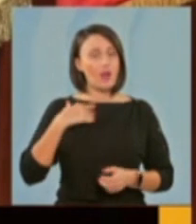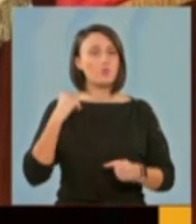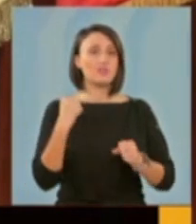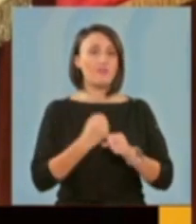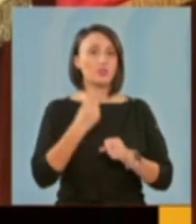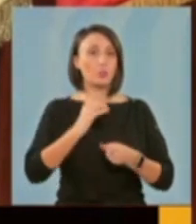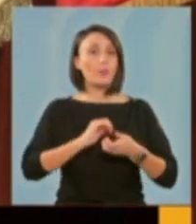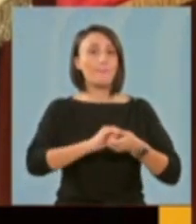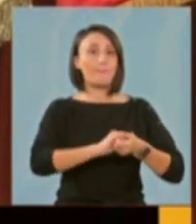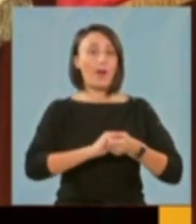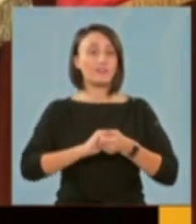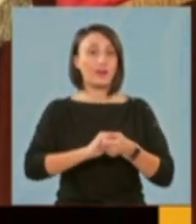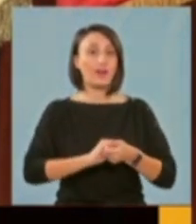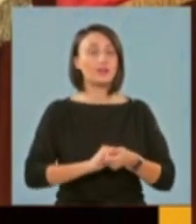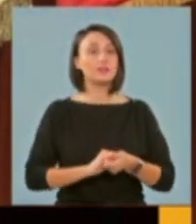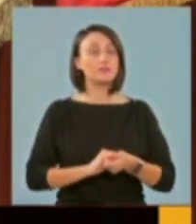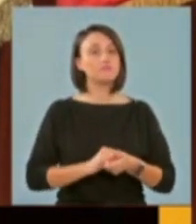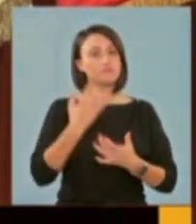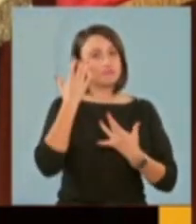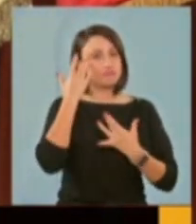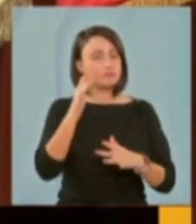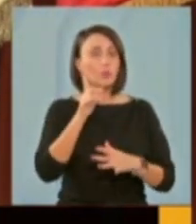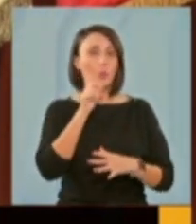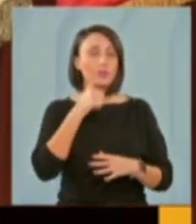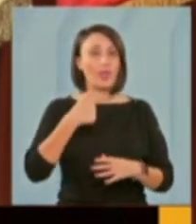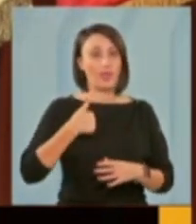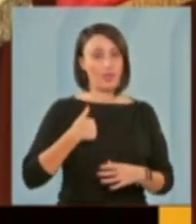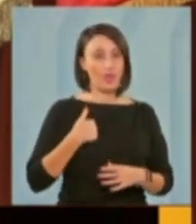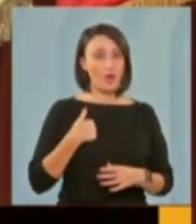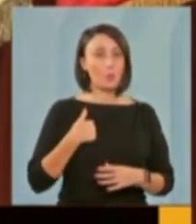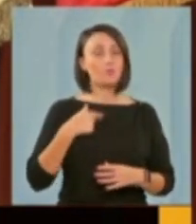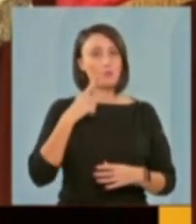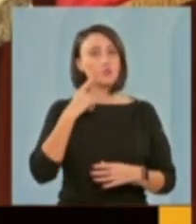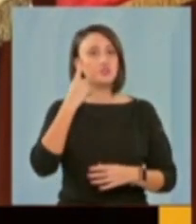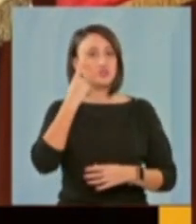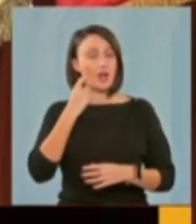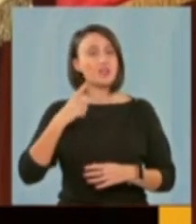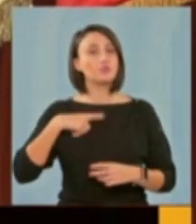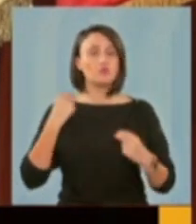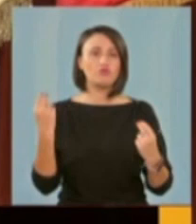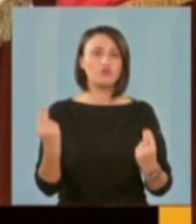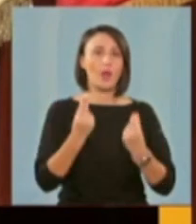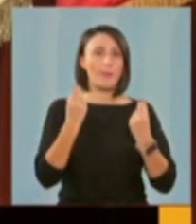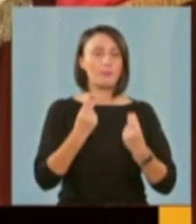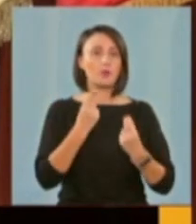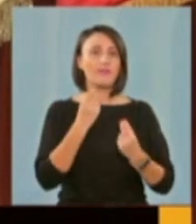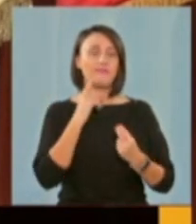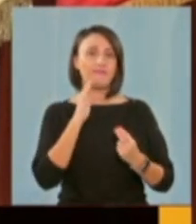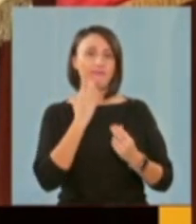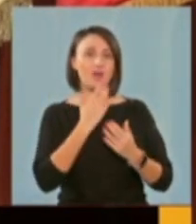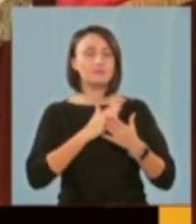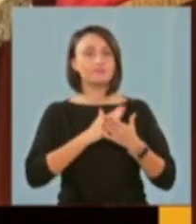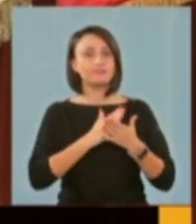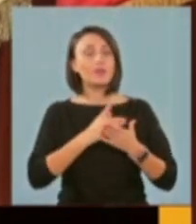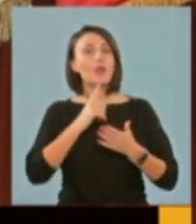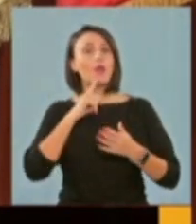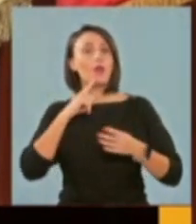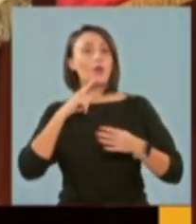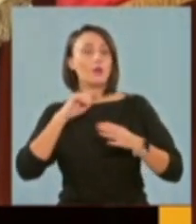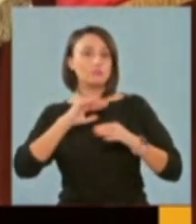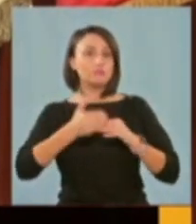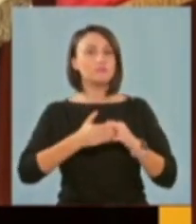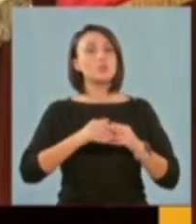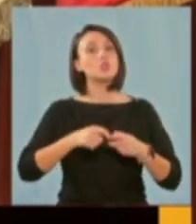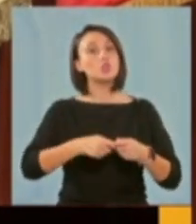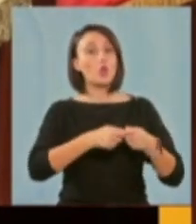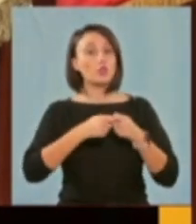un parteneriat loial în care eu voi încerca să fiu cea mai bună interfață cu